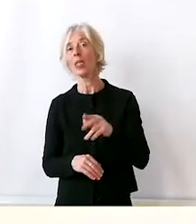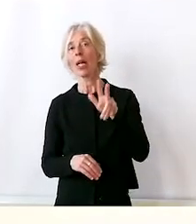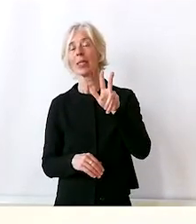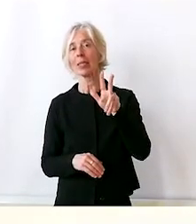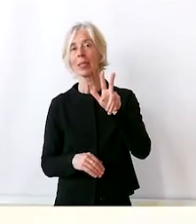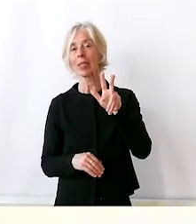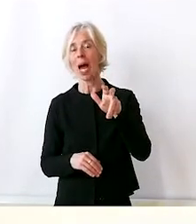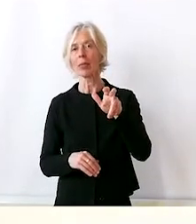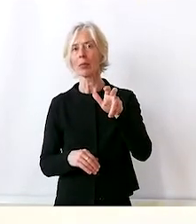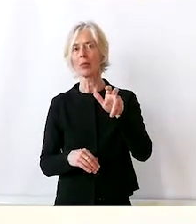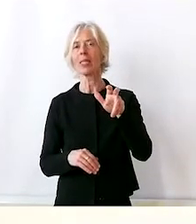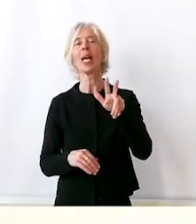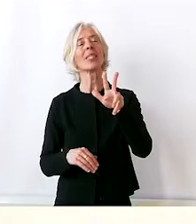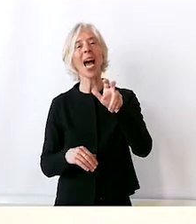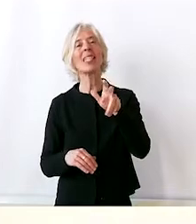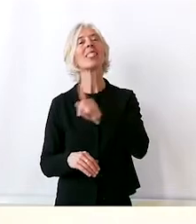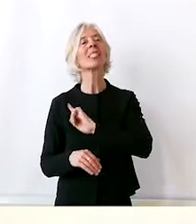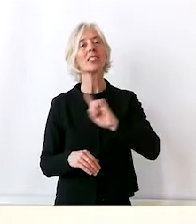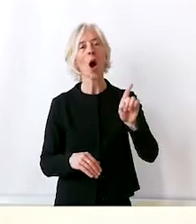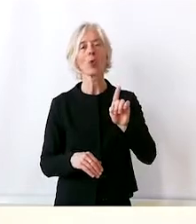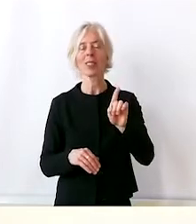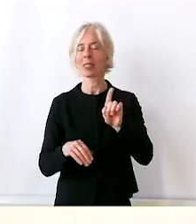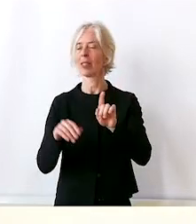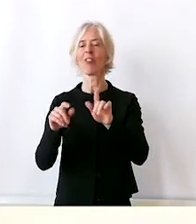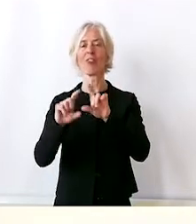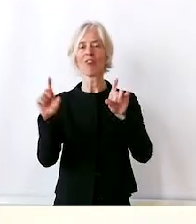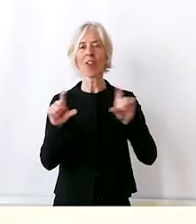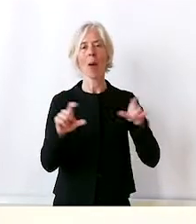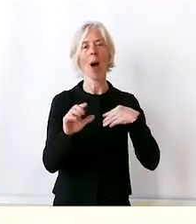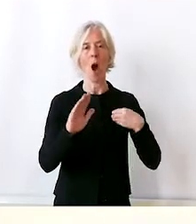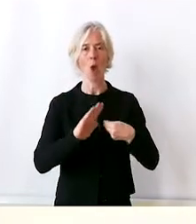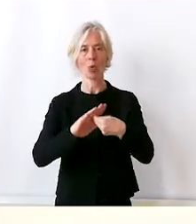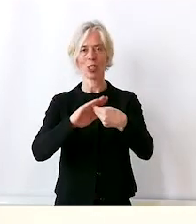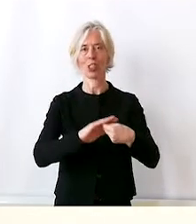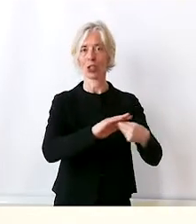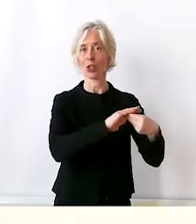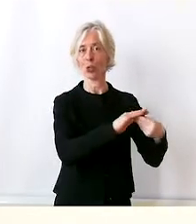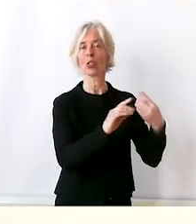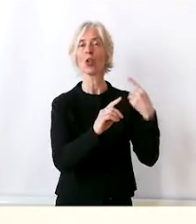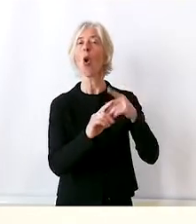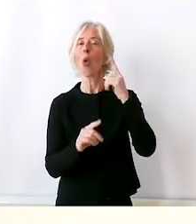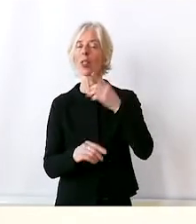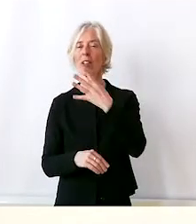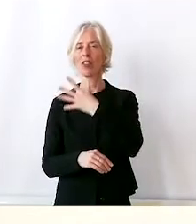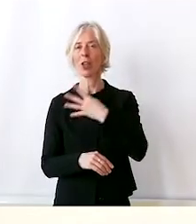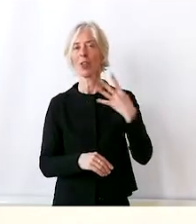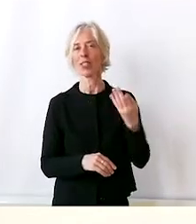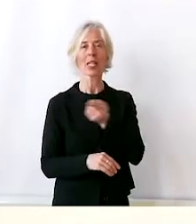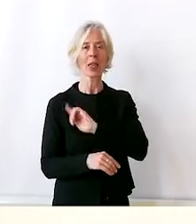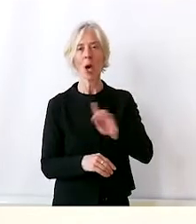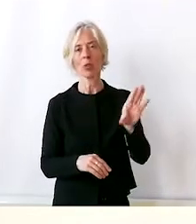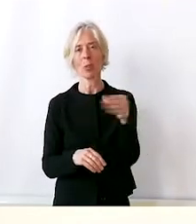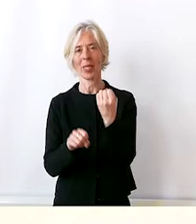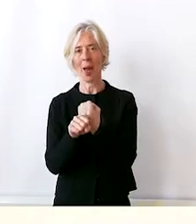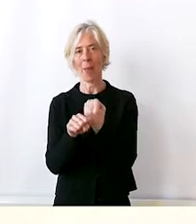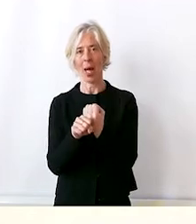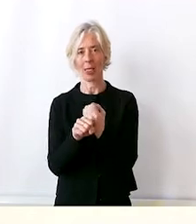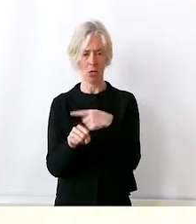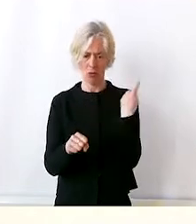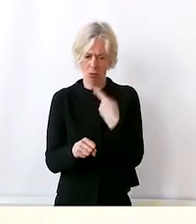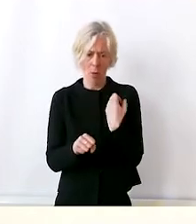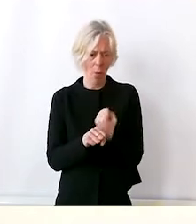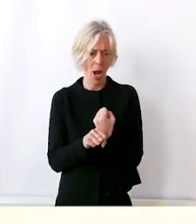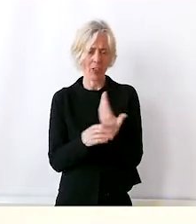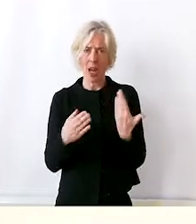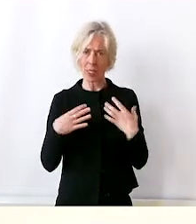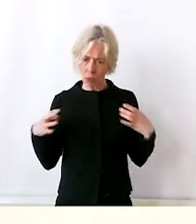11.000 Auszubildenden in der Region Schwaben. Unsere Schwerpunkte sind Interessenvertretung, hoheitliche Aufgaben und